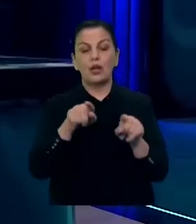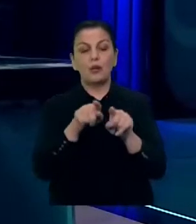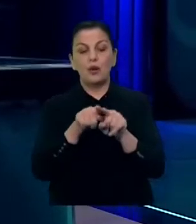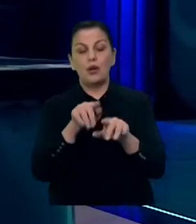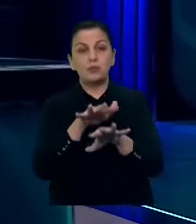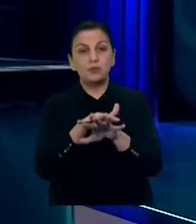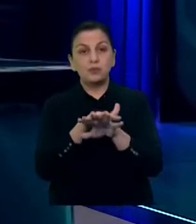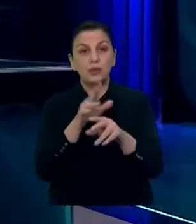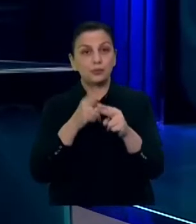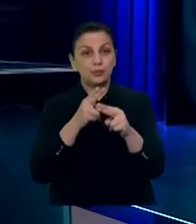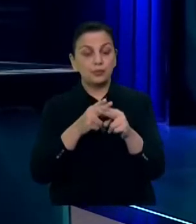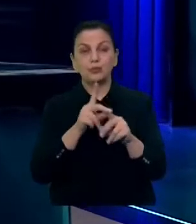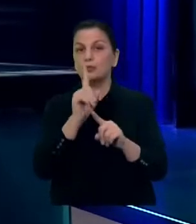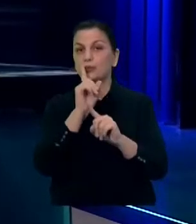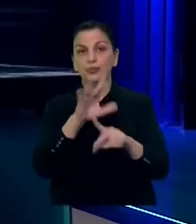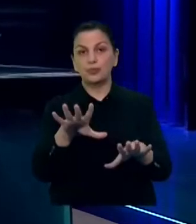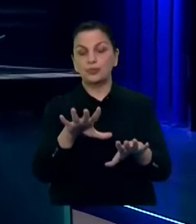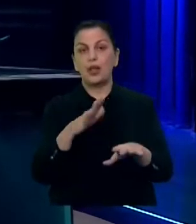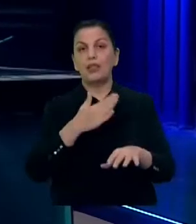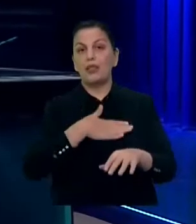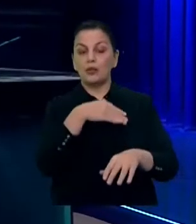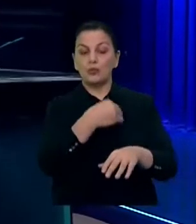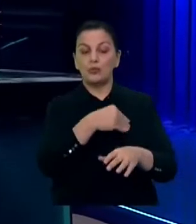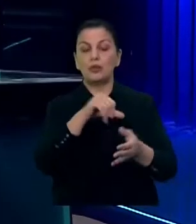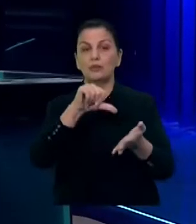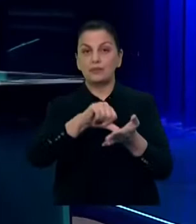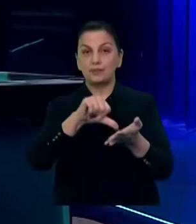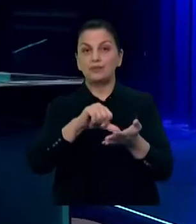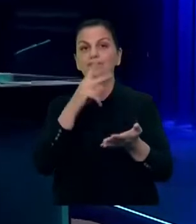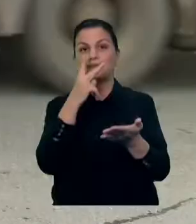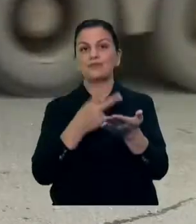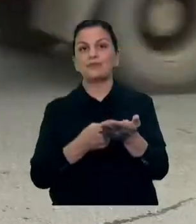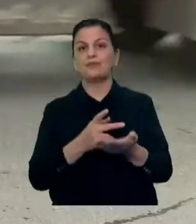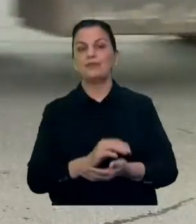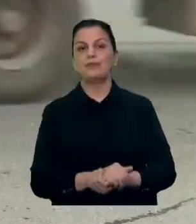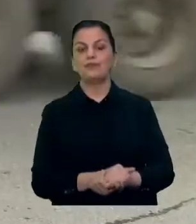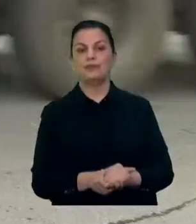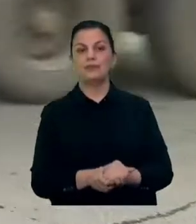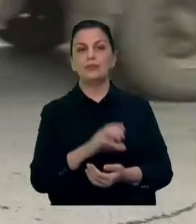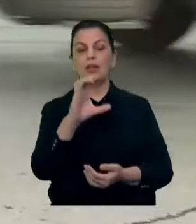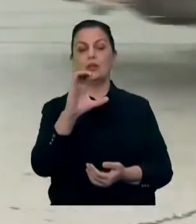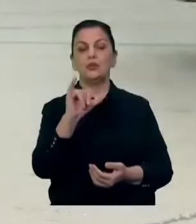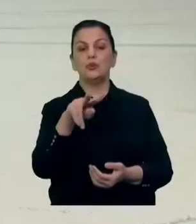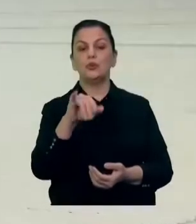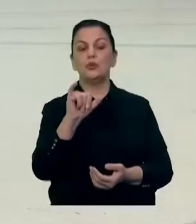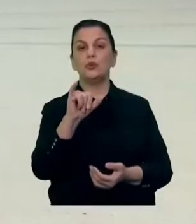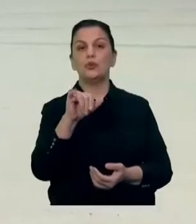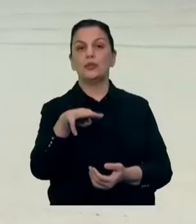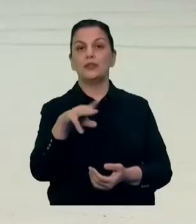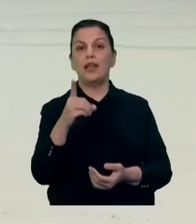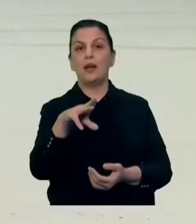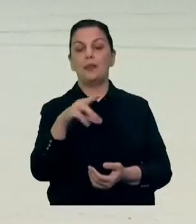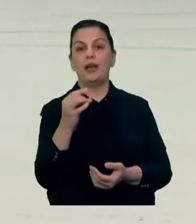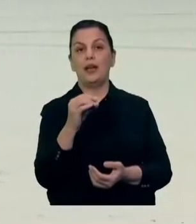qalmayacaqsınız. Ətraflı əməkdaşımız Faiq Kərimoğlu danışacaq, izləyək. Sulutəpədə tıxacların və ləngimələrin